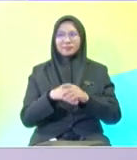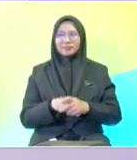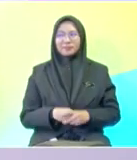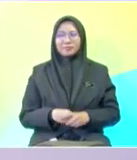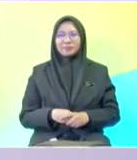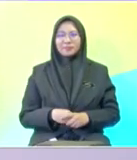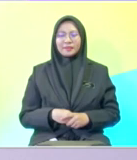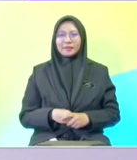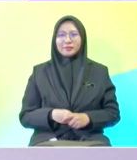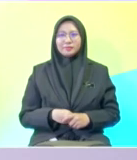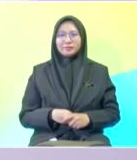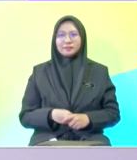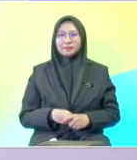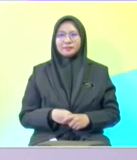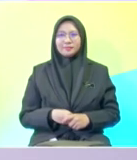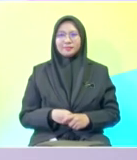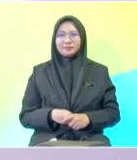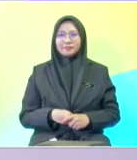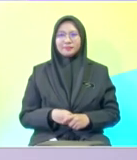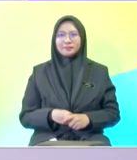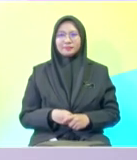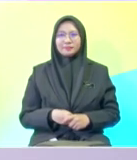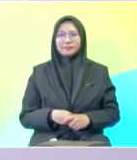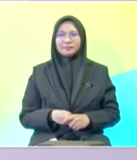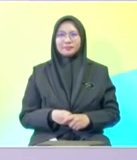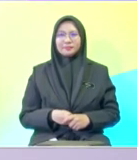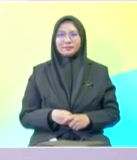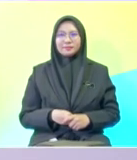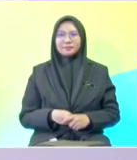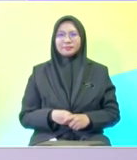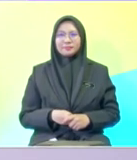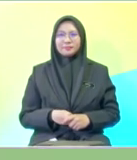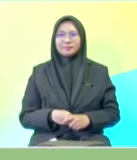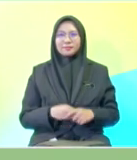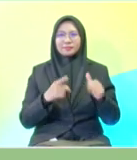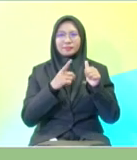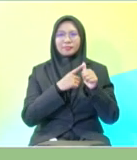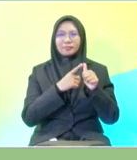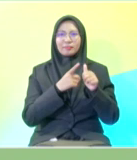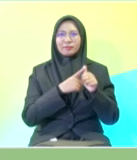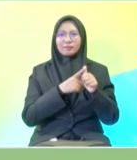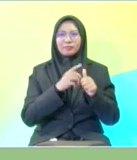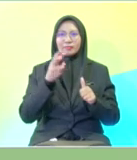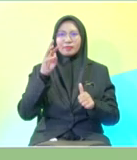ayat bagi bacaan Idgham ma'alhunnah Oke contoh yang pertama Ma